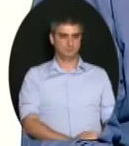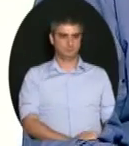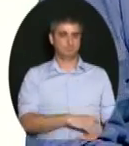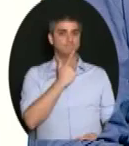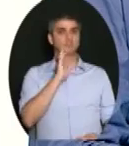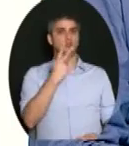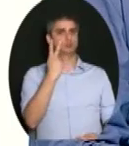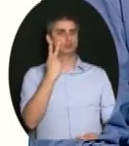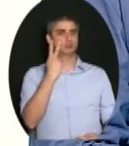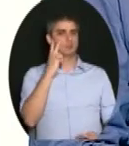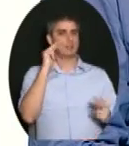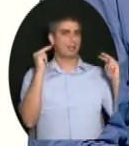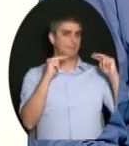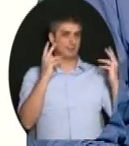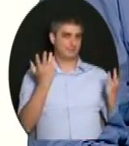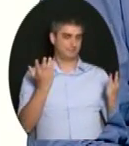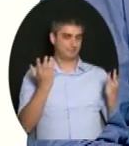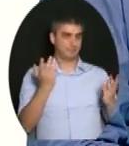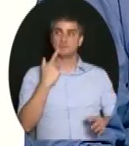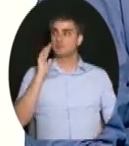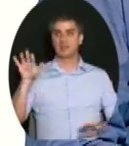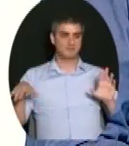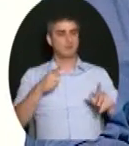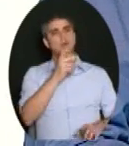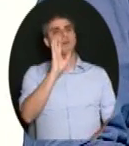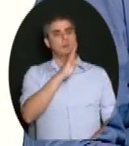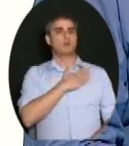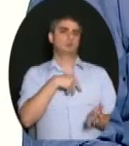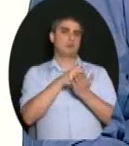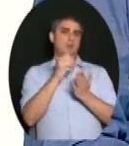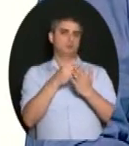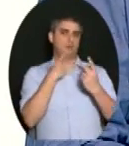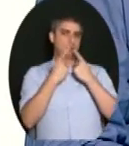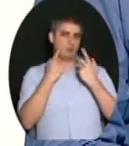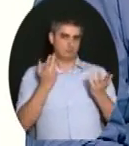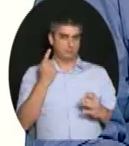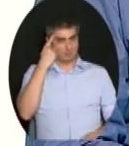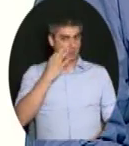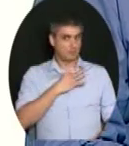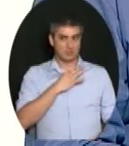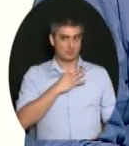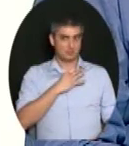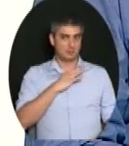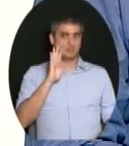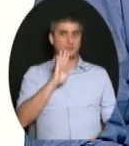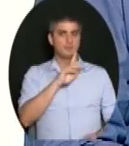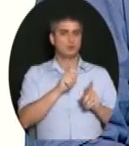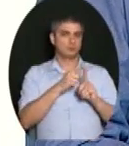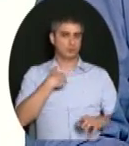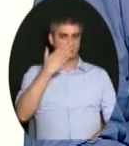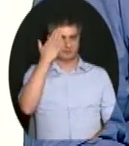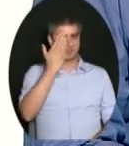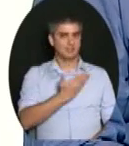יש שני צדדים למטבע. הראשון שבהם זה שהוא רוצה להמשיך בתהליך. בעיקרון, לדעתי, נתניהו, כפי שאני